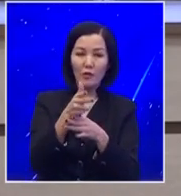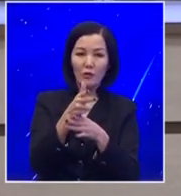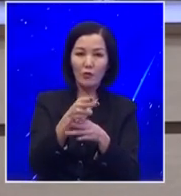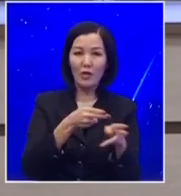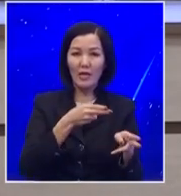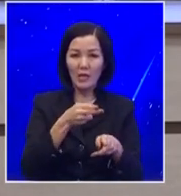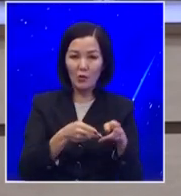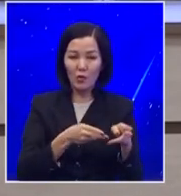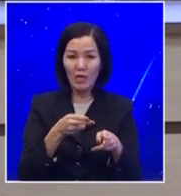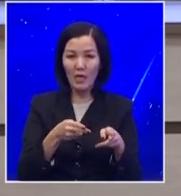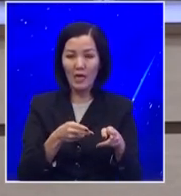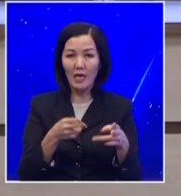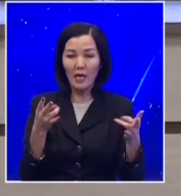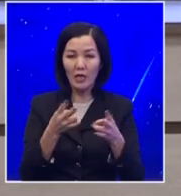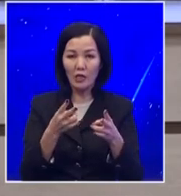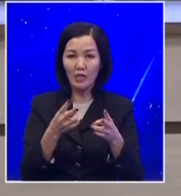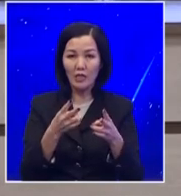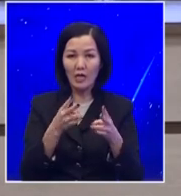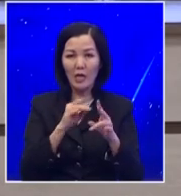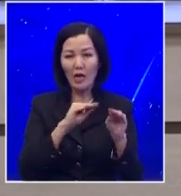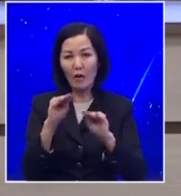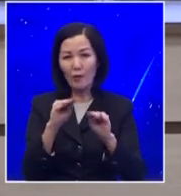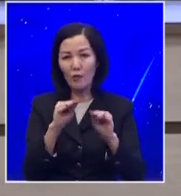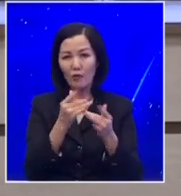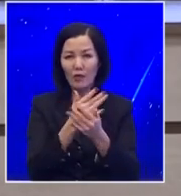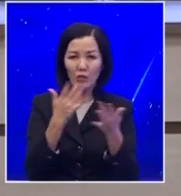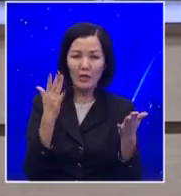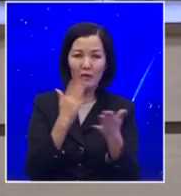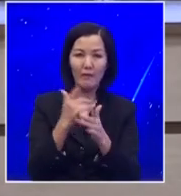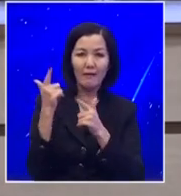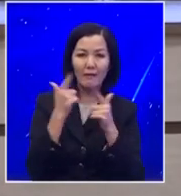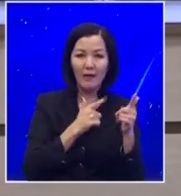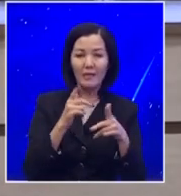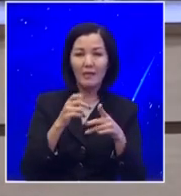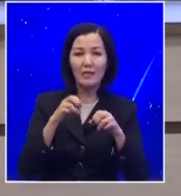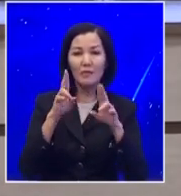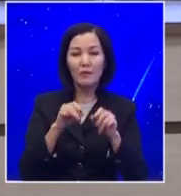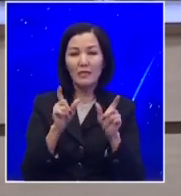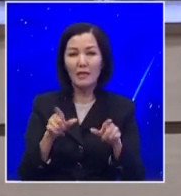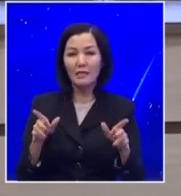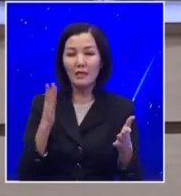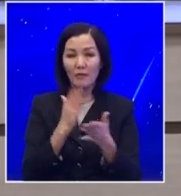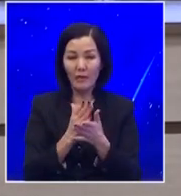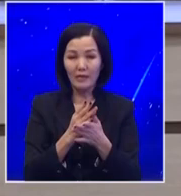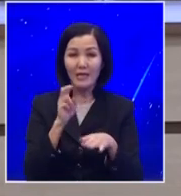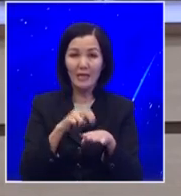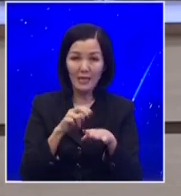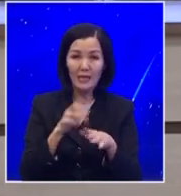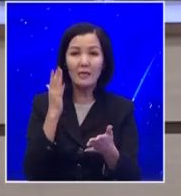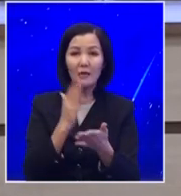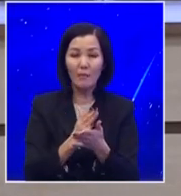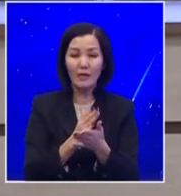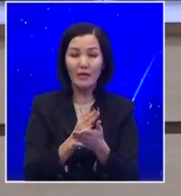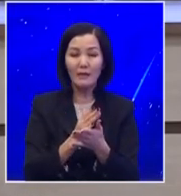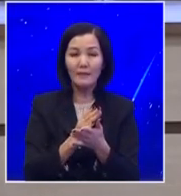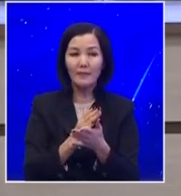микрохирургиялық керекті жабдықтар, үшіншісі дайын маман. қазір ол кісінің өзінің